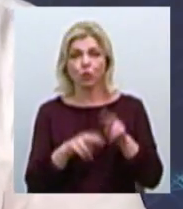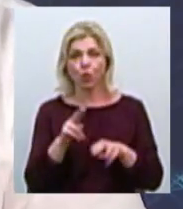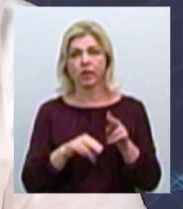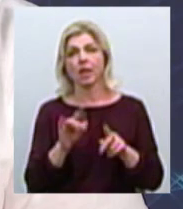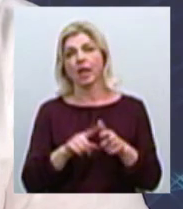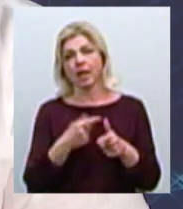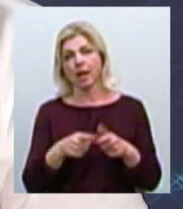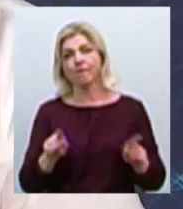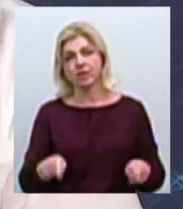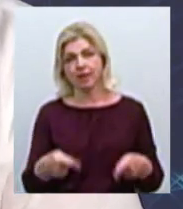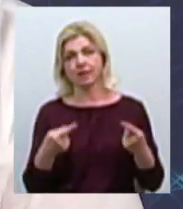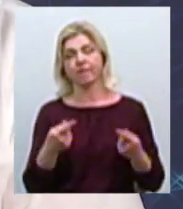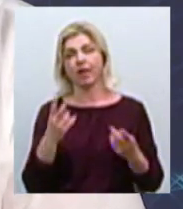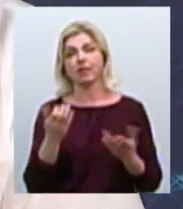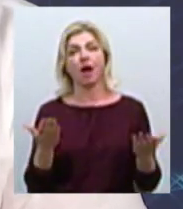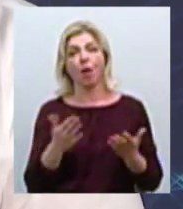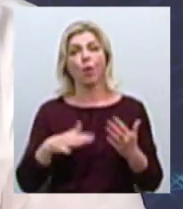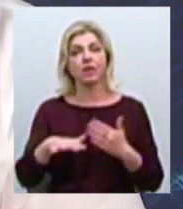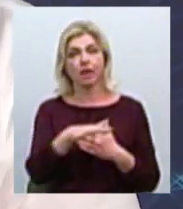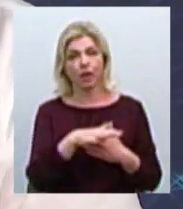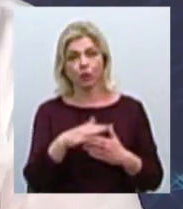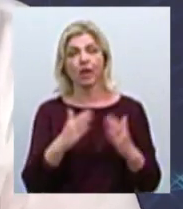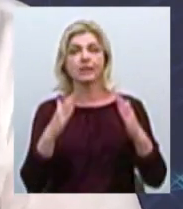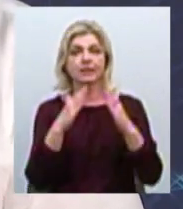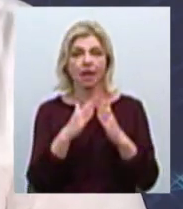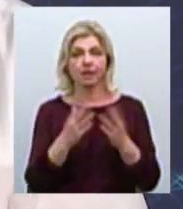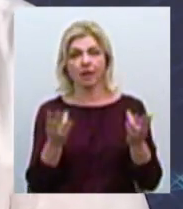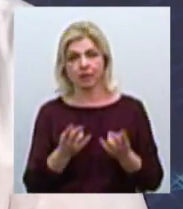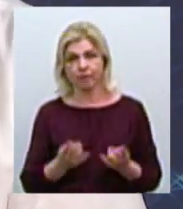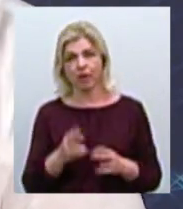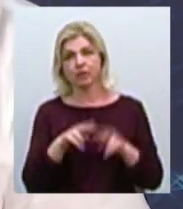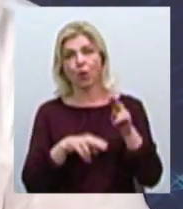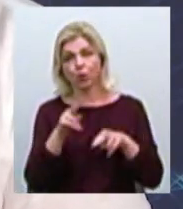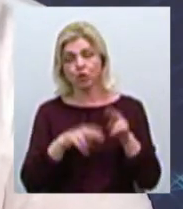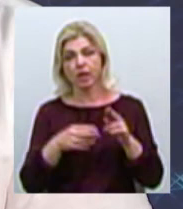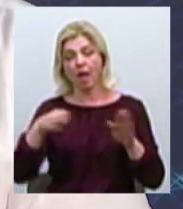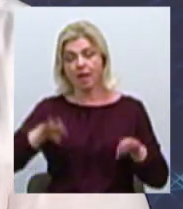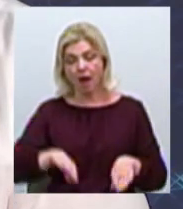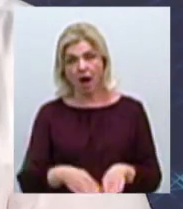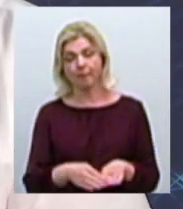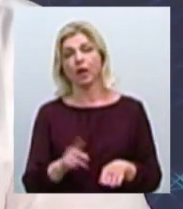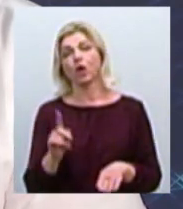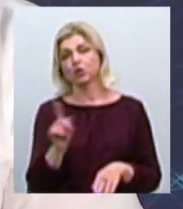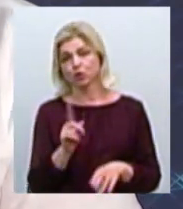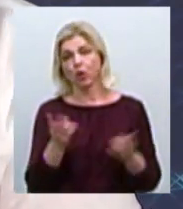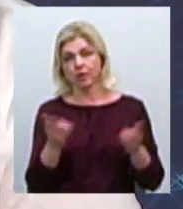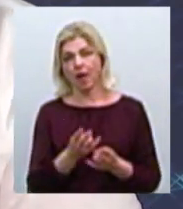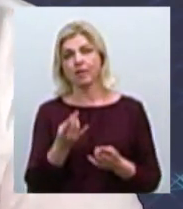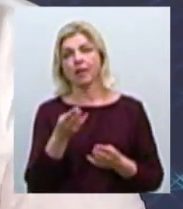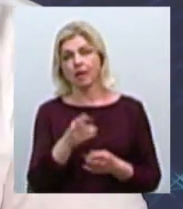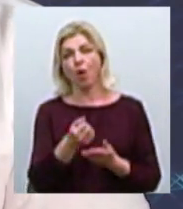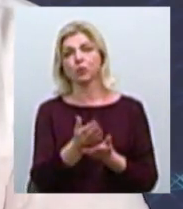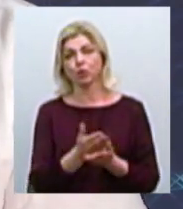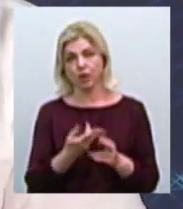какую-то на какой-то территории там здания необходимые, там сооружения, ямы и все, что необходимо для обслуживания этого